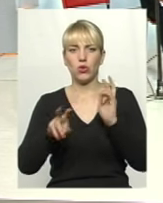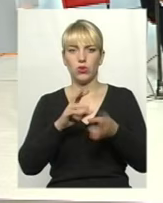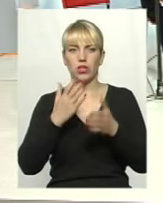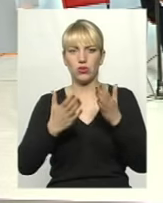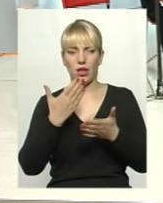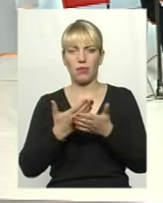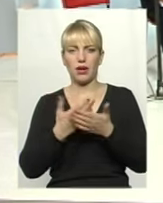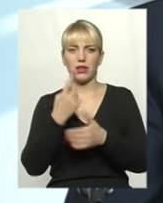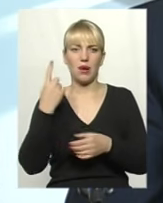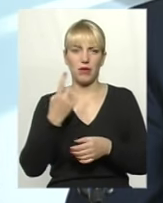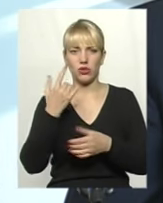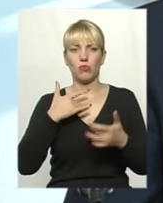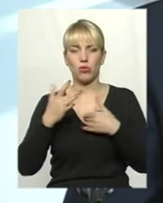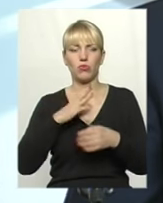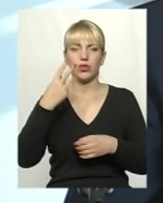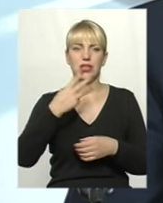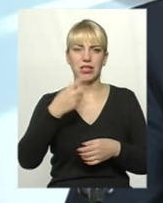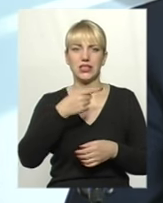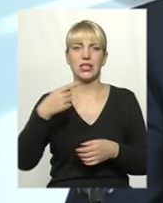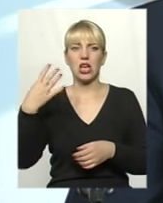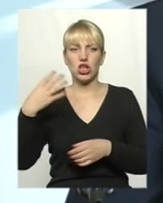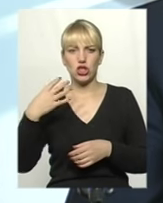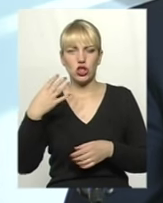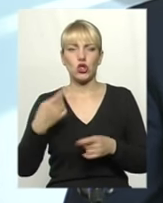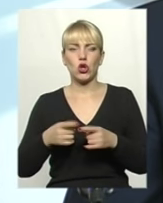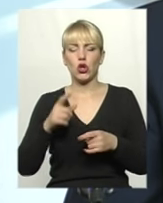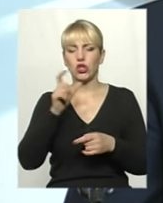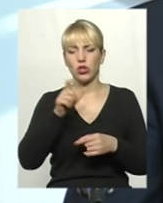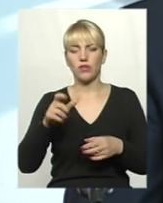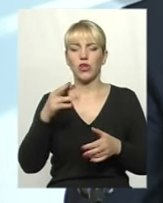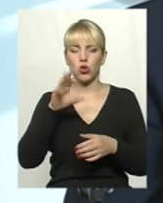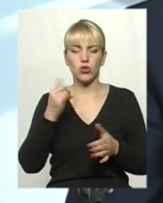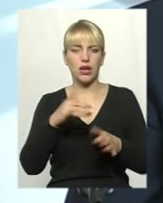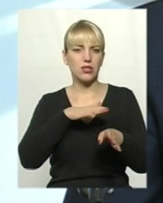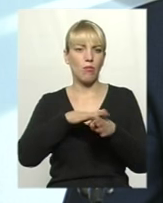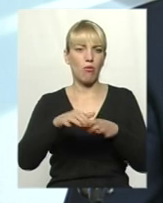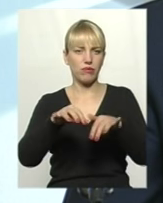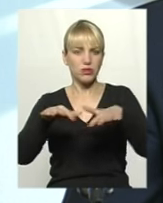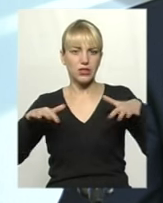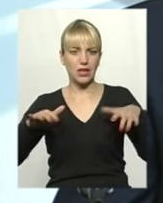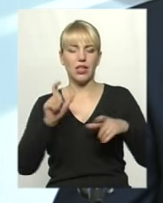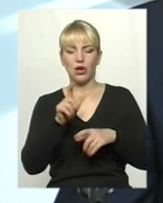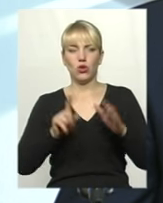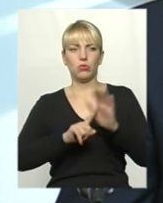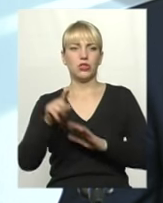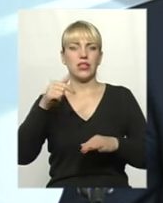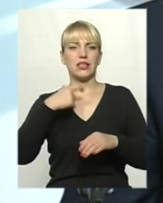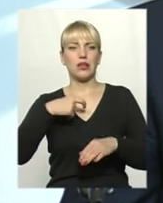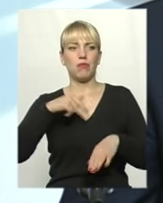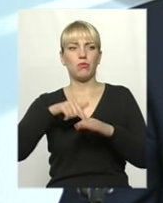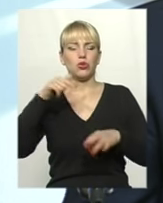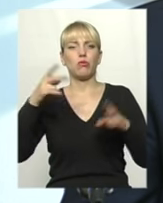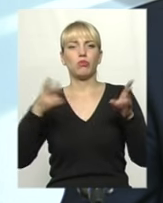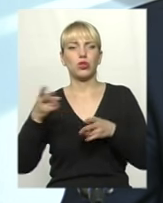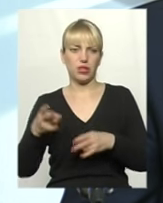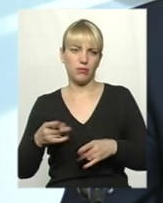було 30-40 чоловік, то зараз набирають повні зали людей. Люди починають чувствувати себе десь потрібними,